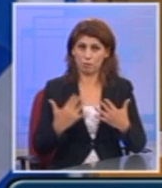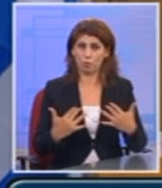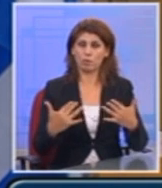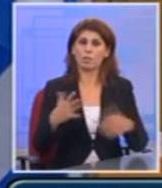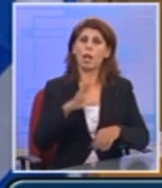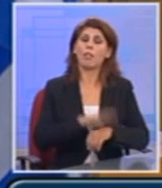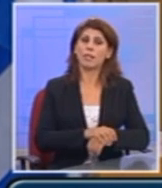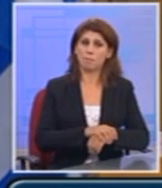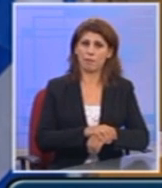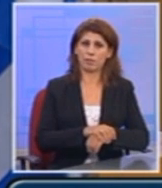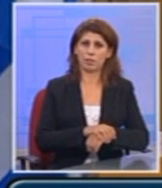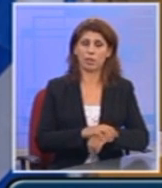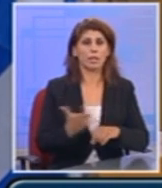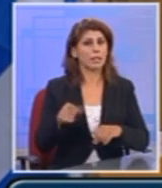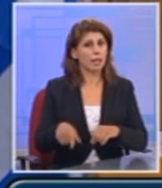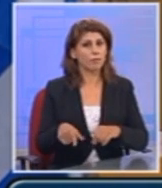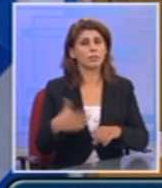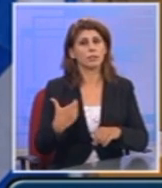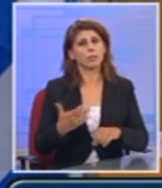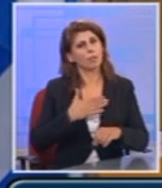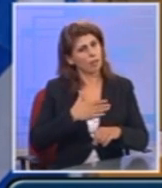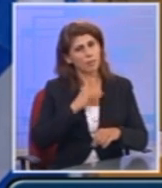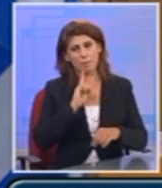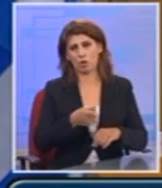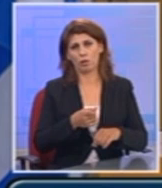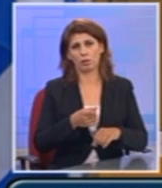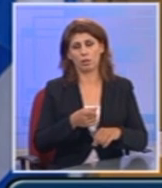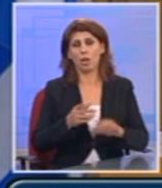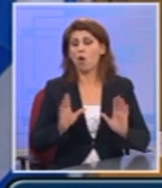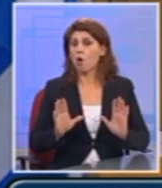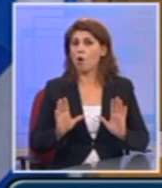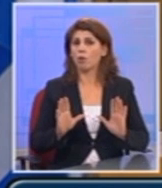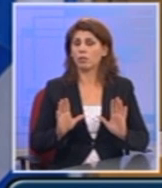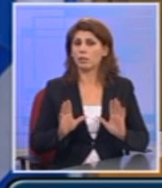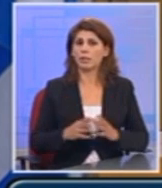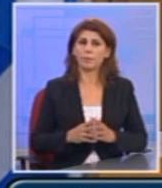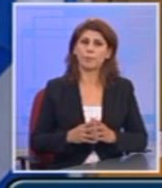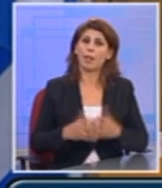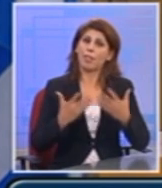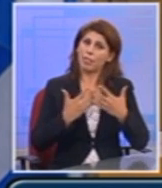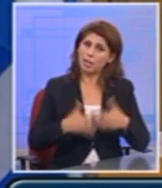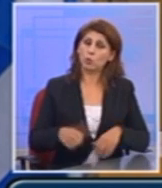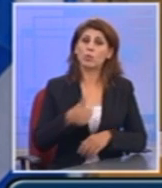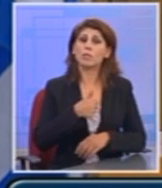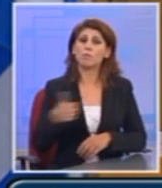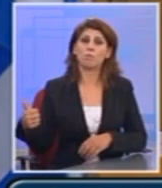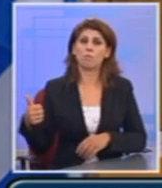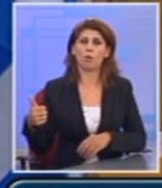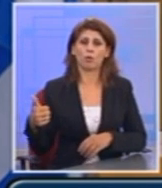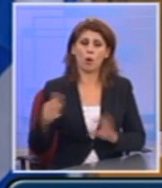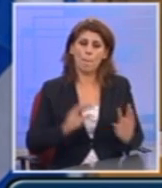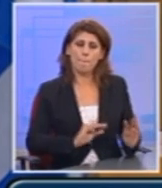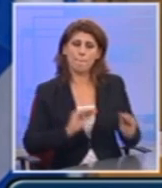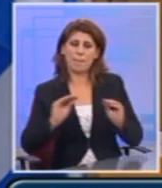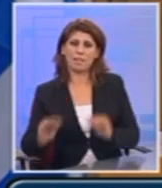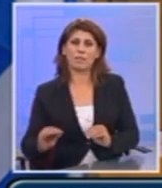δεσμεύθηκε διότι αυτή ήτανε και η δική μας εντολή ότι θα ότι θα λειτουργήσει μόνον μεταβατικά